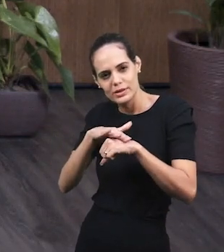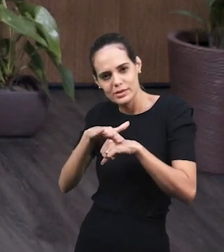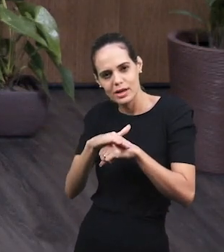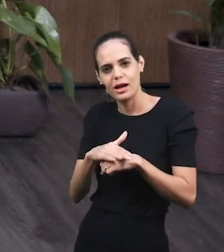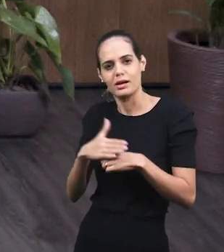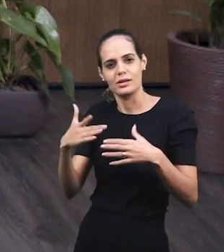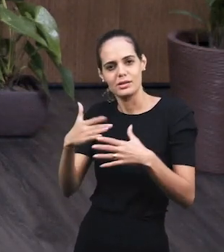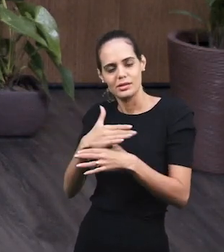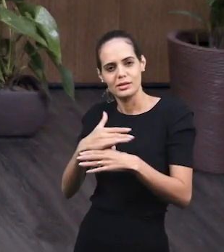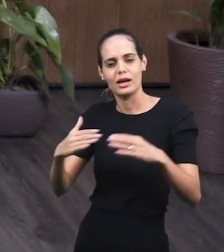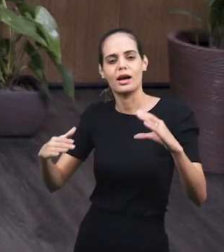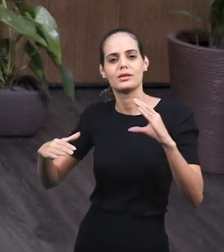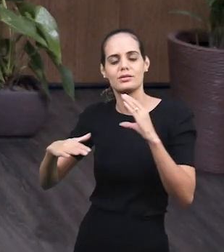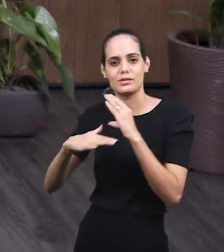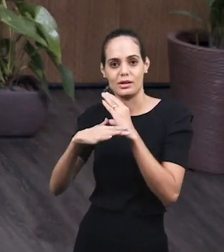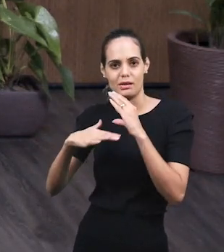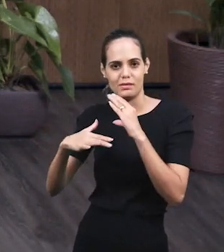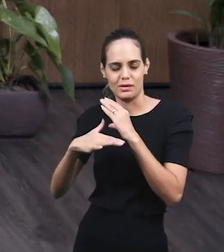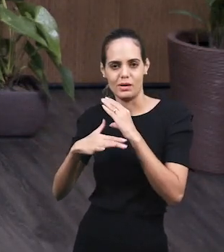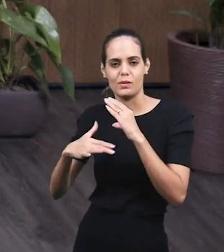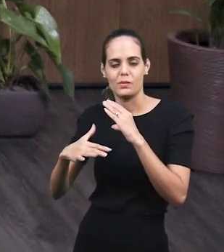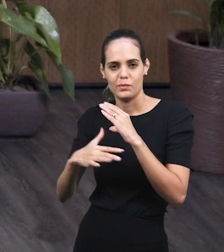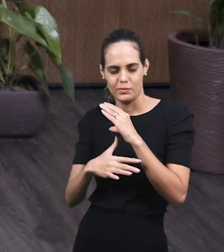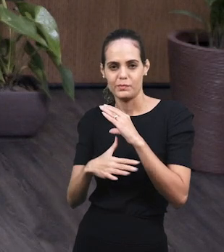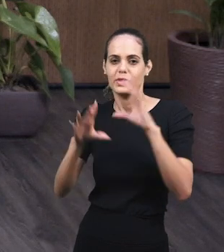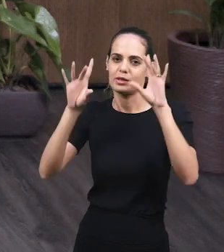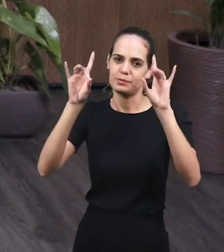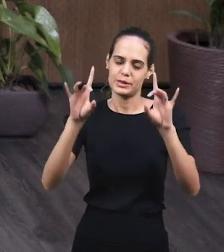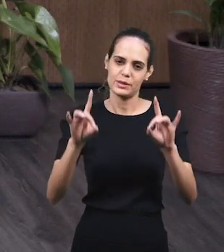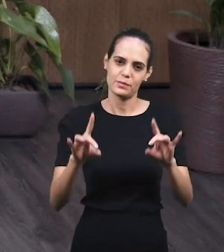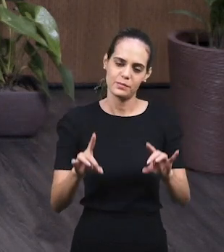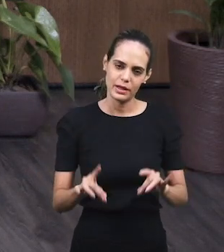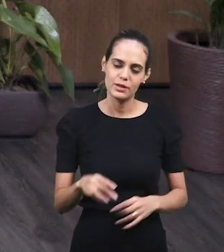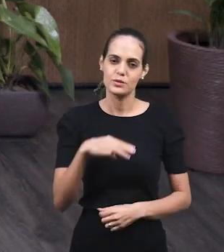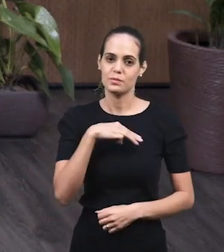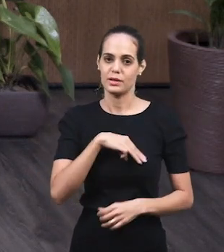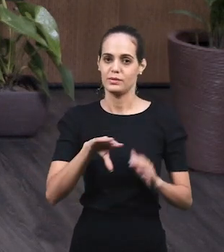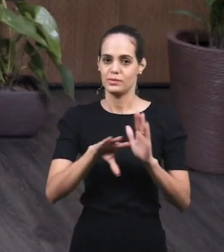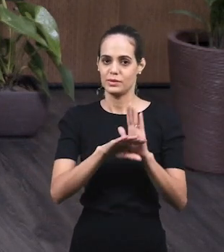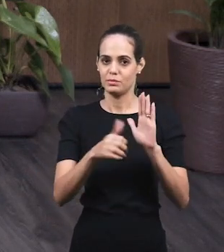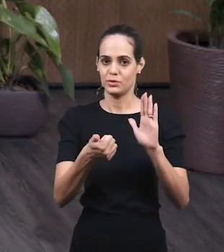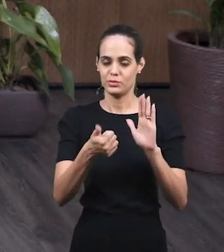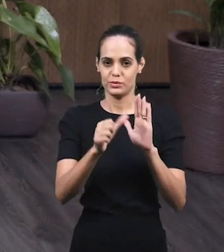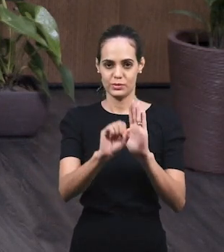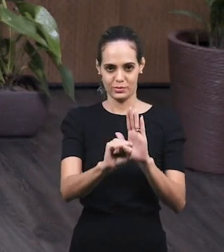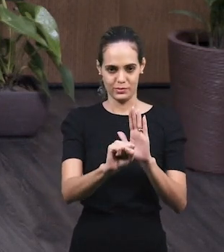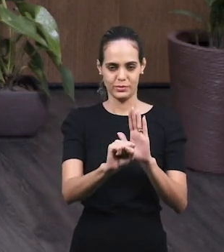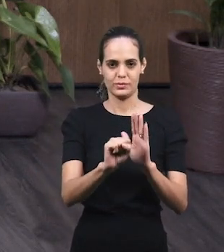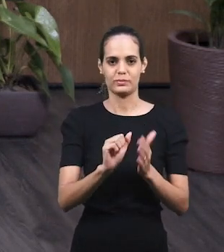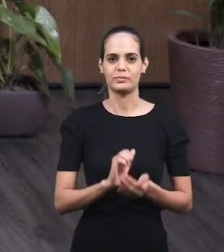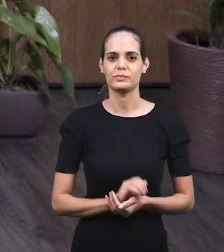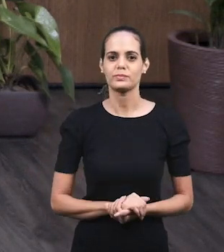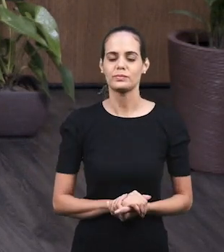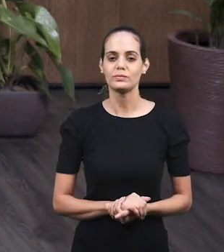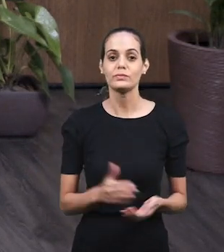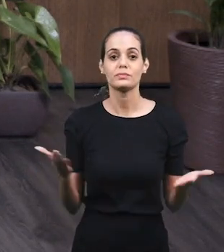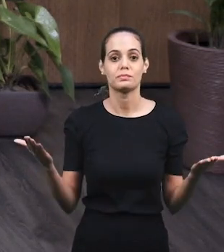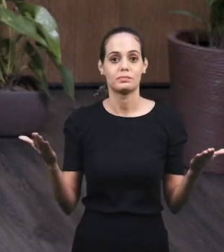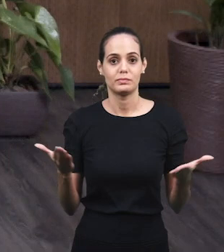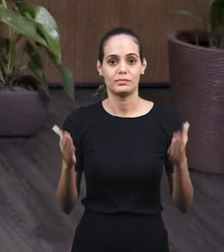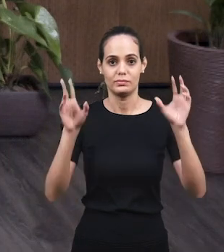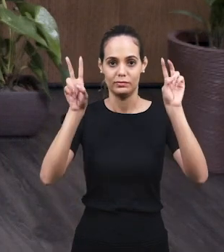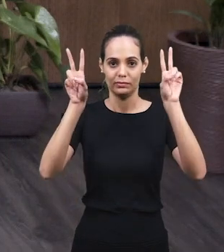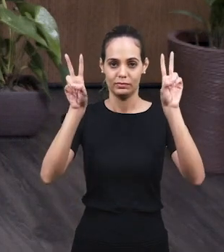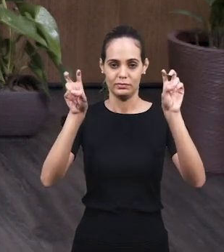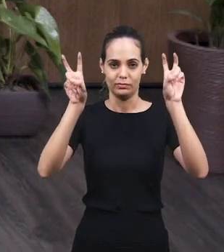descendu du mont Tabor. Il est allé, il a commencé à parler à Capharnaüm, à apporter quelques